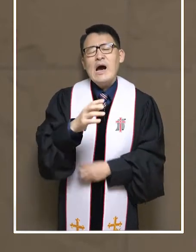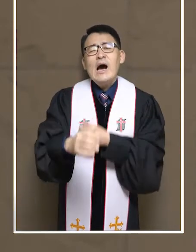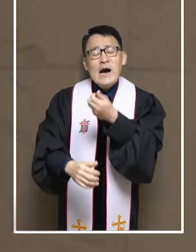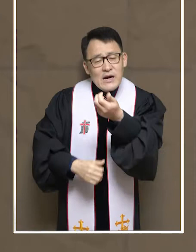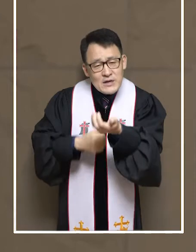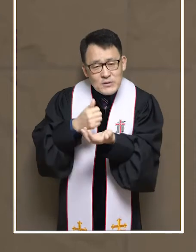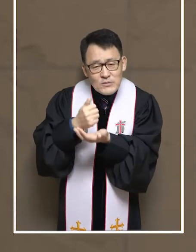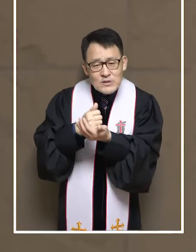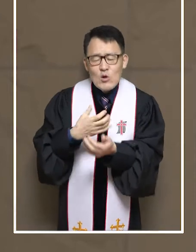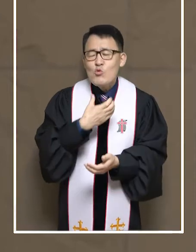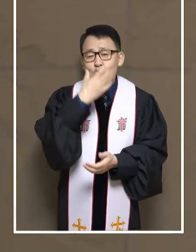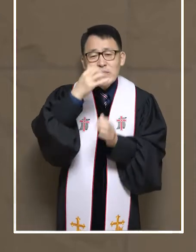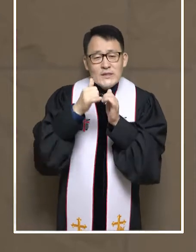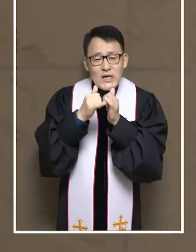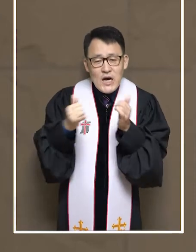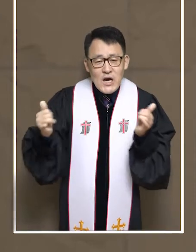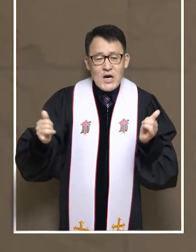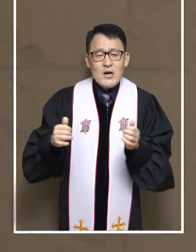아닙니다.